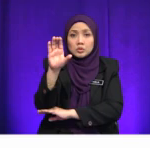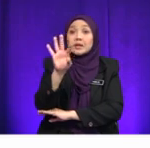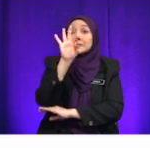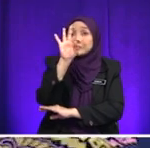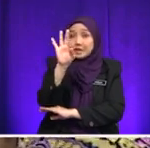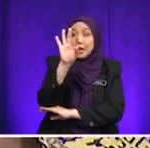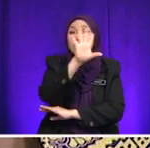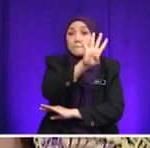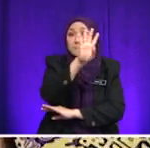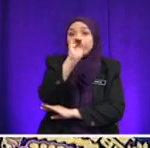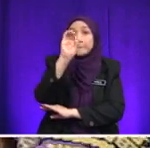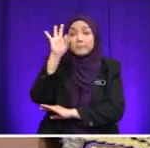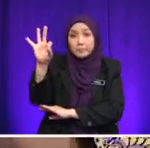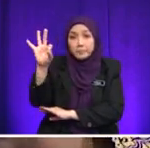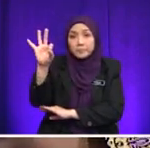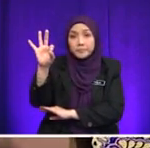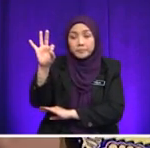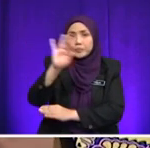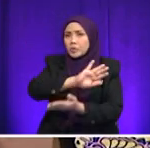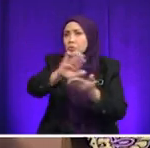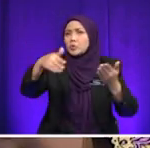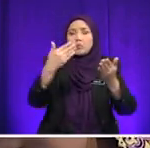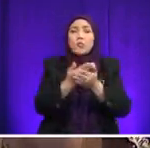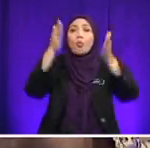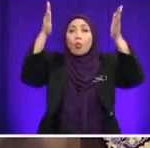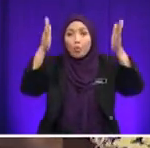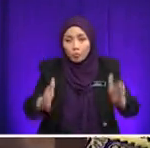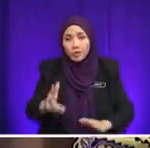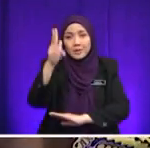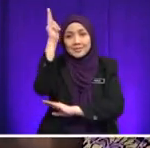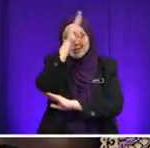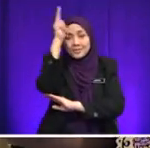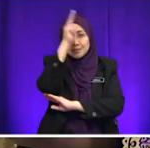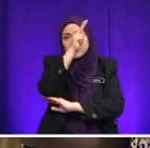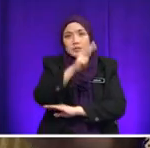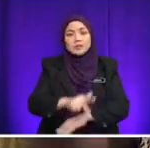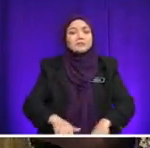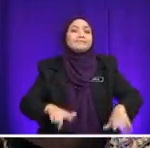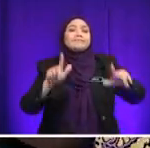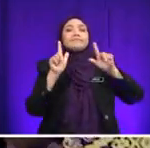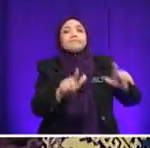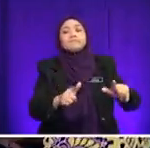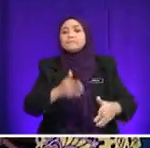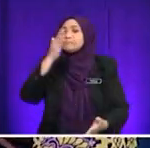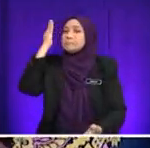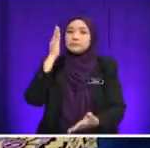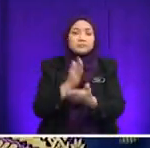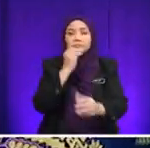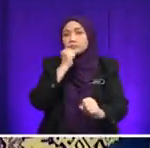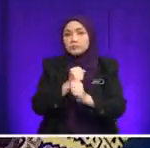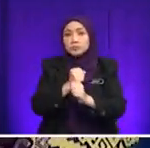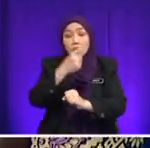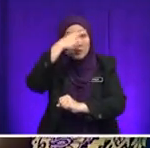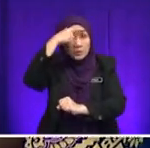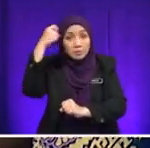kaki tangan awam telah meletakkan jabatan sebagai tanda protes bahwa mereka ini tidak setuju dengan penyerahan Serawak